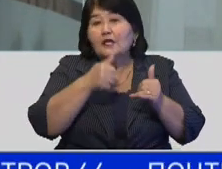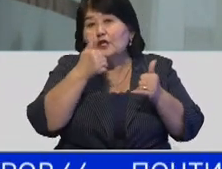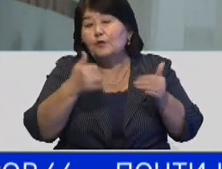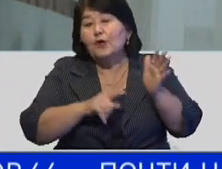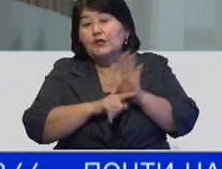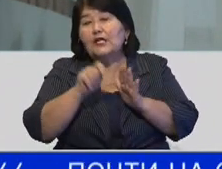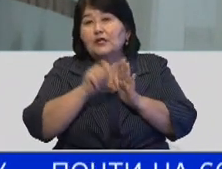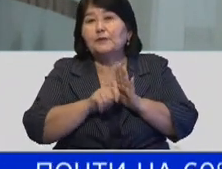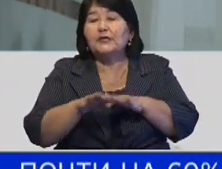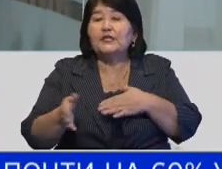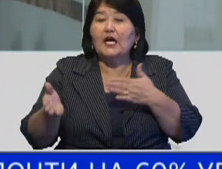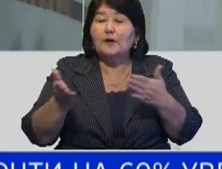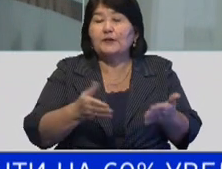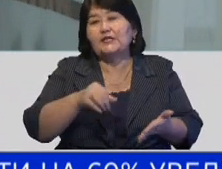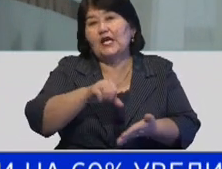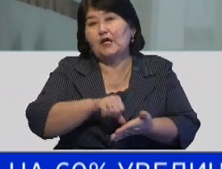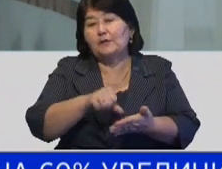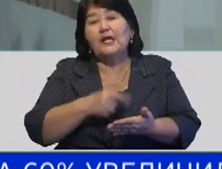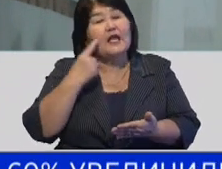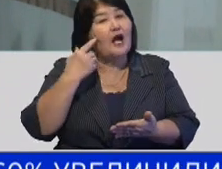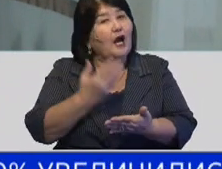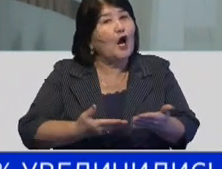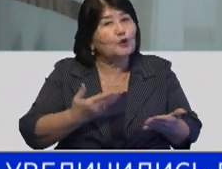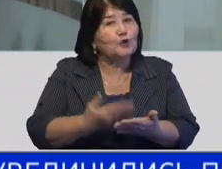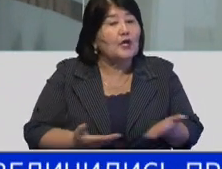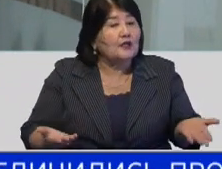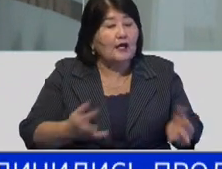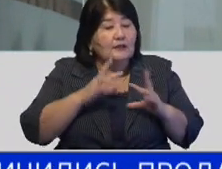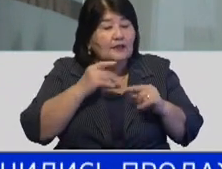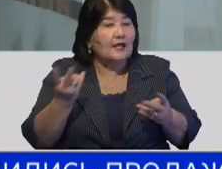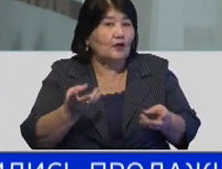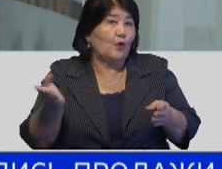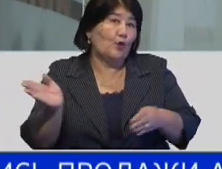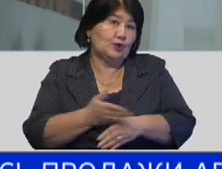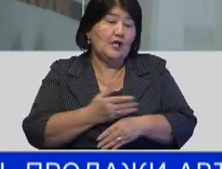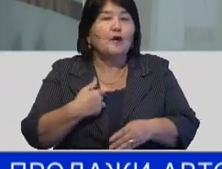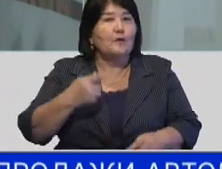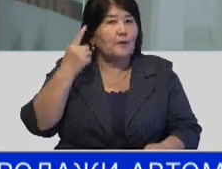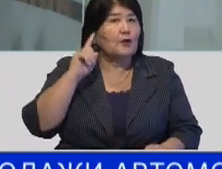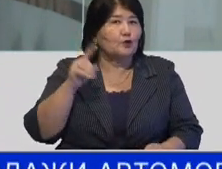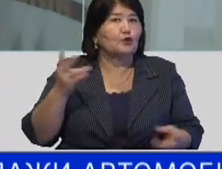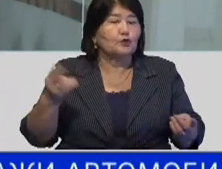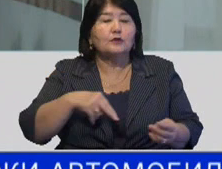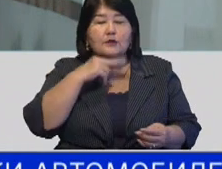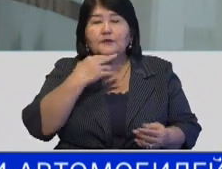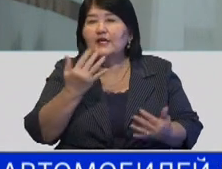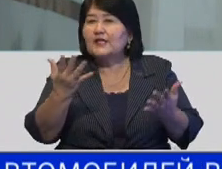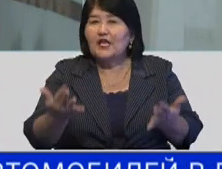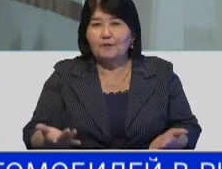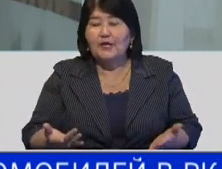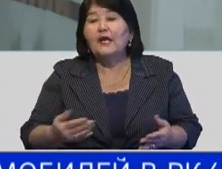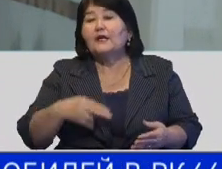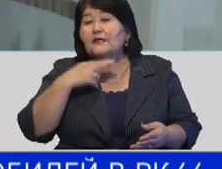начала проверки пригласить его представителей для консультации какие недочёты надо устранить мы понимаем что нужно соблюдать все требования